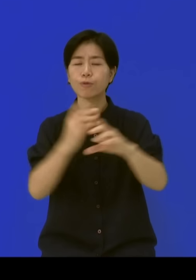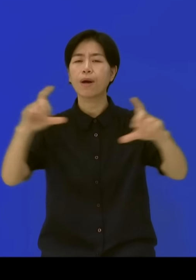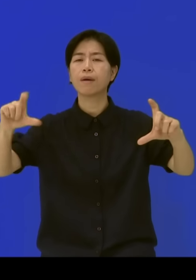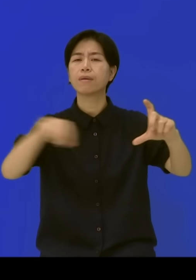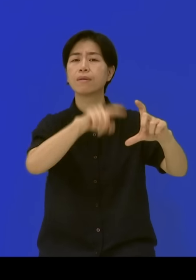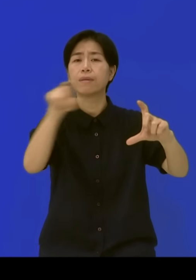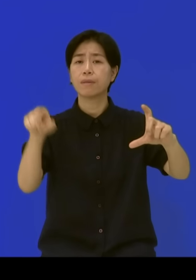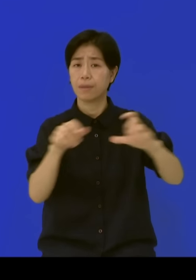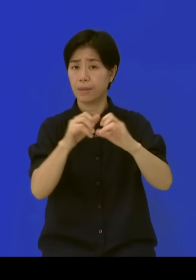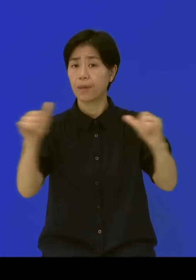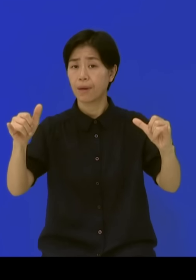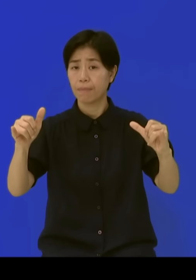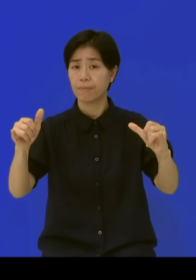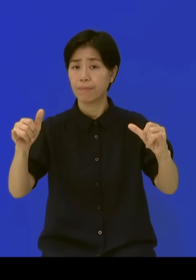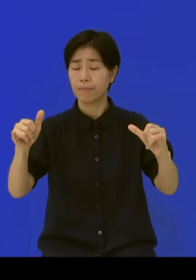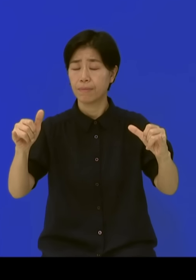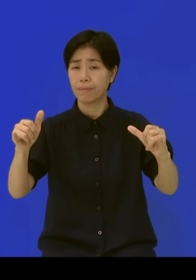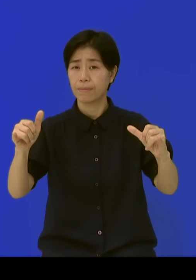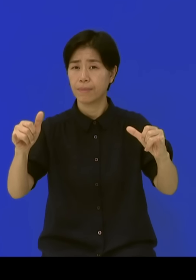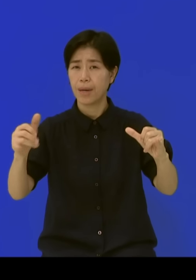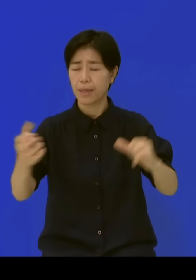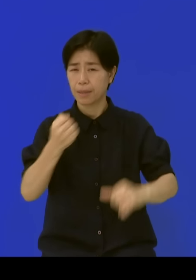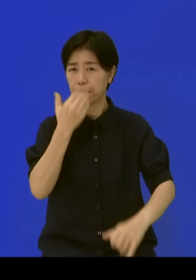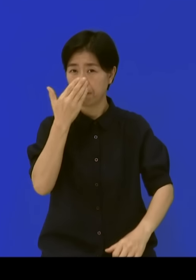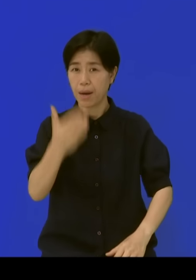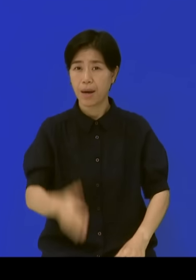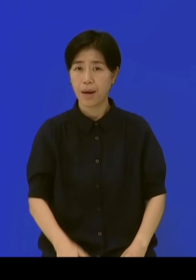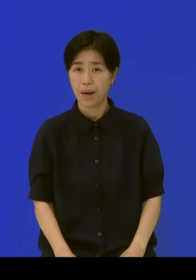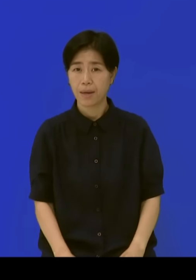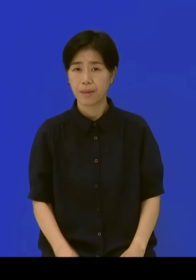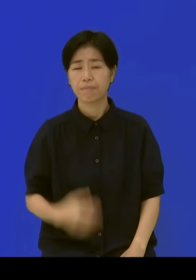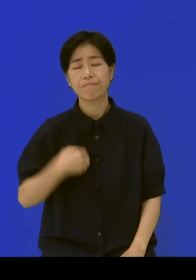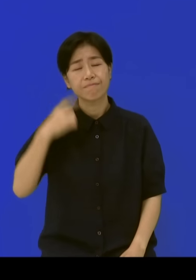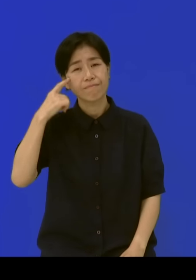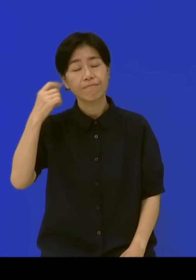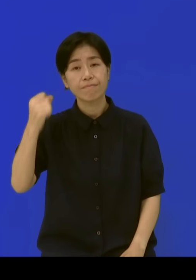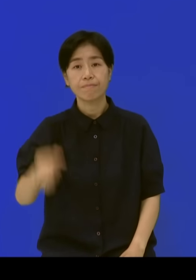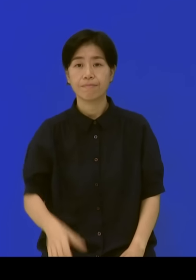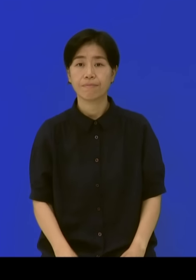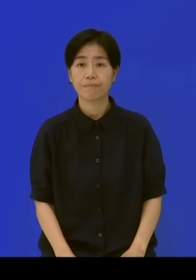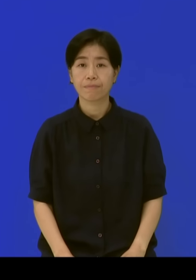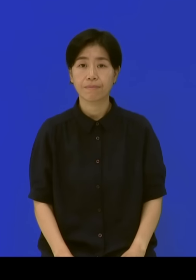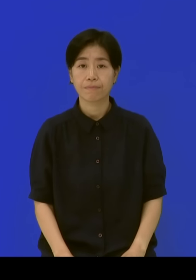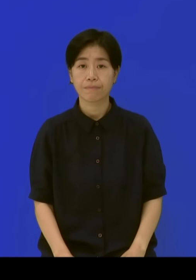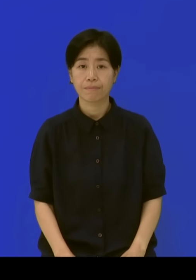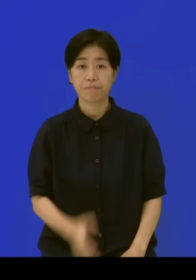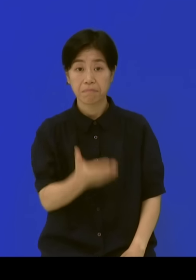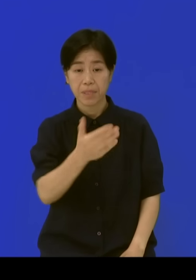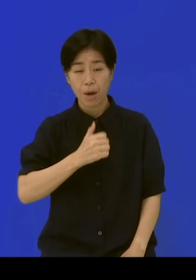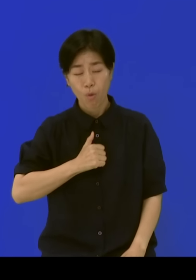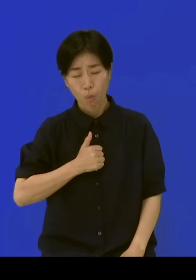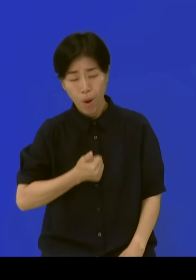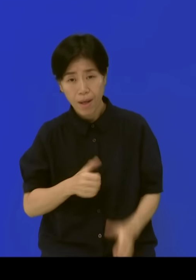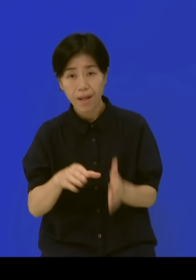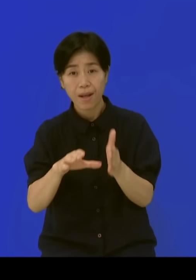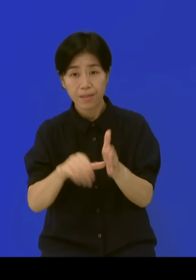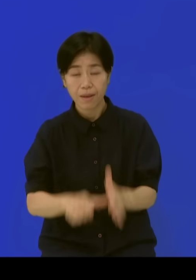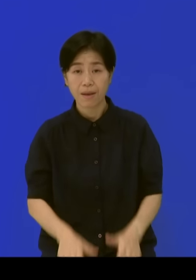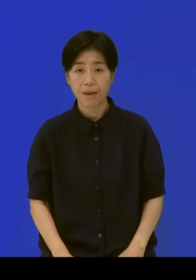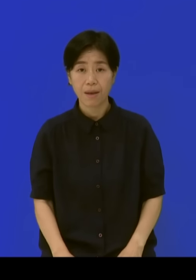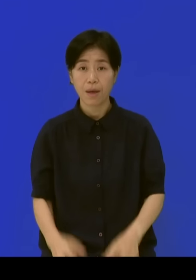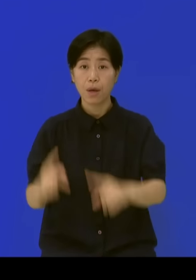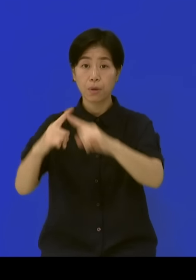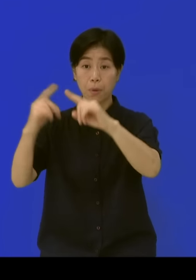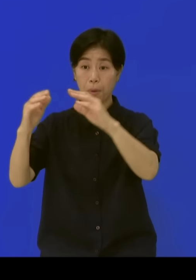있는 분들에게 있겠다라고 상상하는 편입니다. 네. 그러니까 교수님도 그 자존감이 낮아서 좀 힘들어할 때 결국